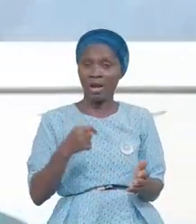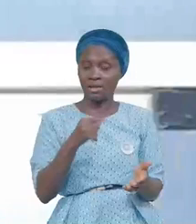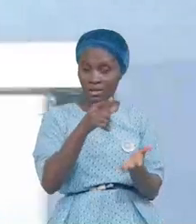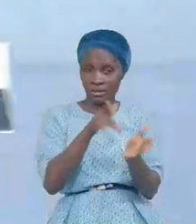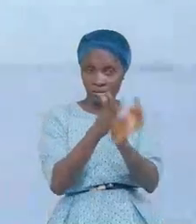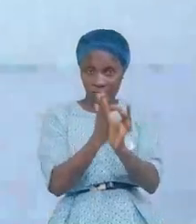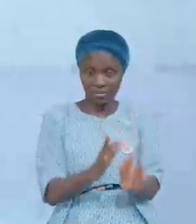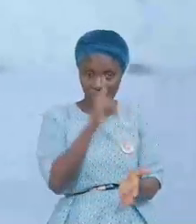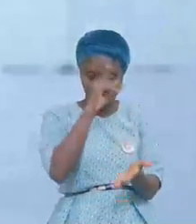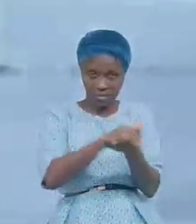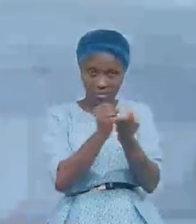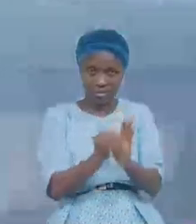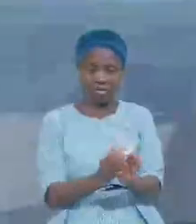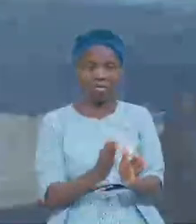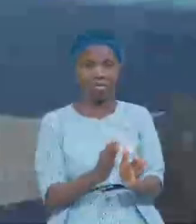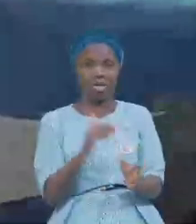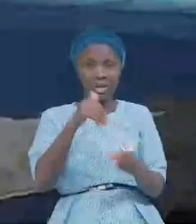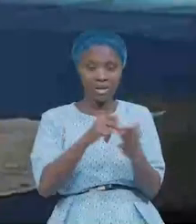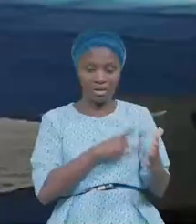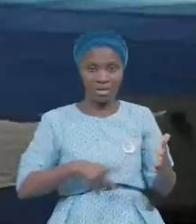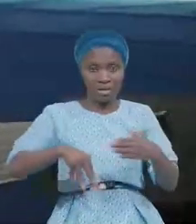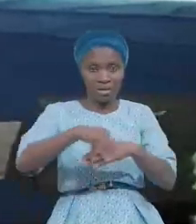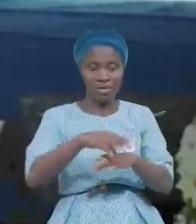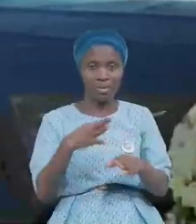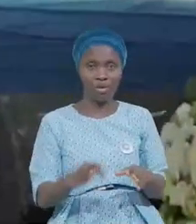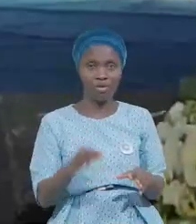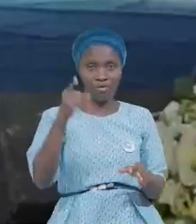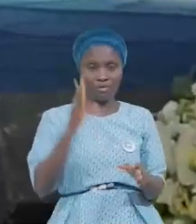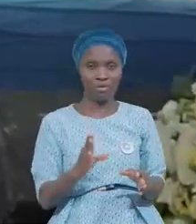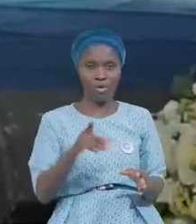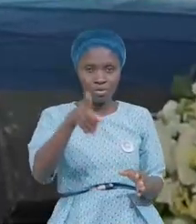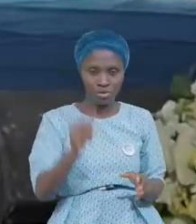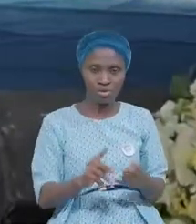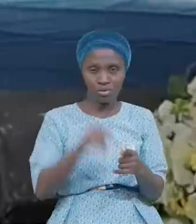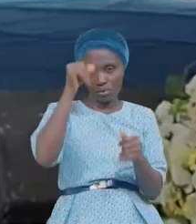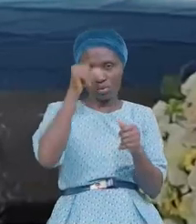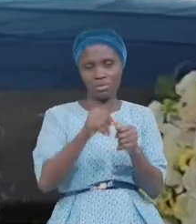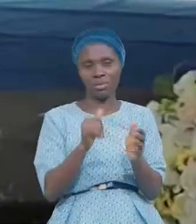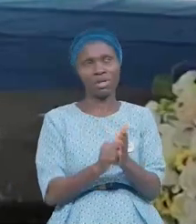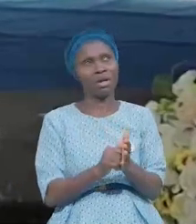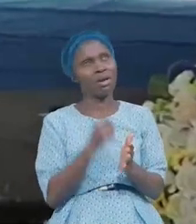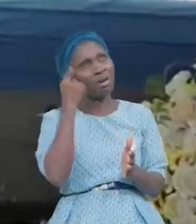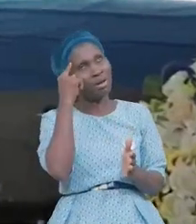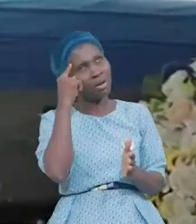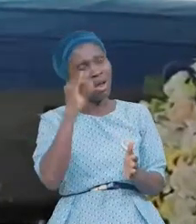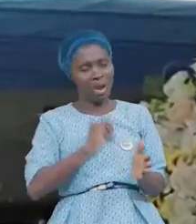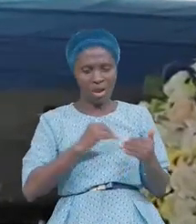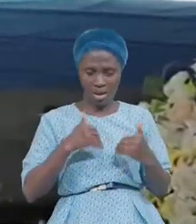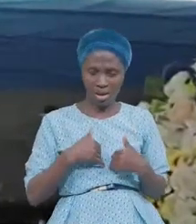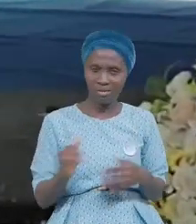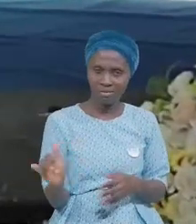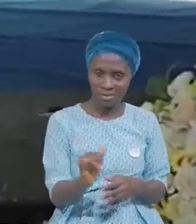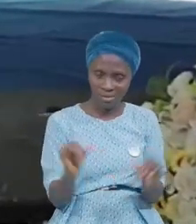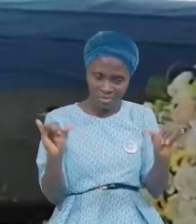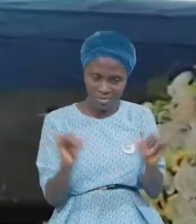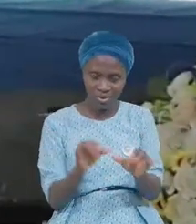de Dieu doit donc se rappeler, attendez un instant, j'ai la même mesure de foi que